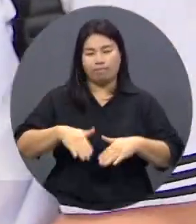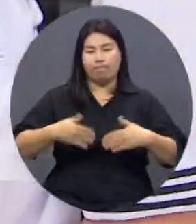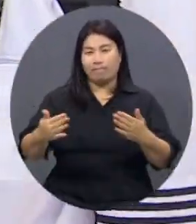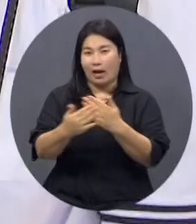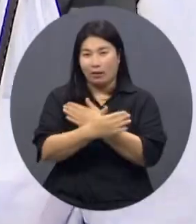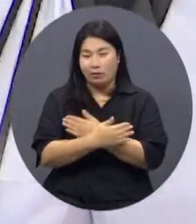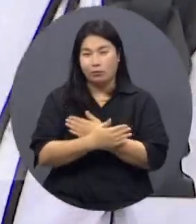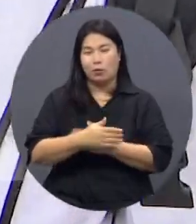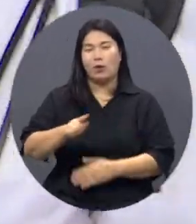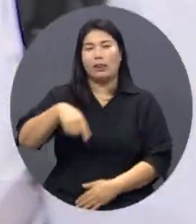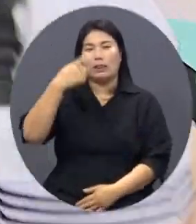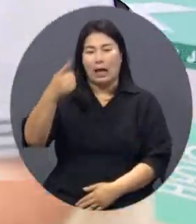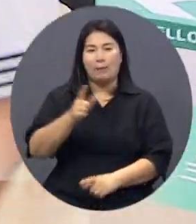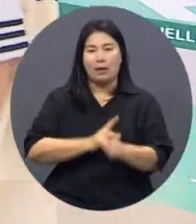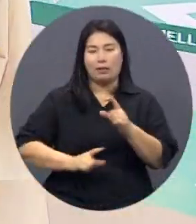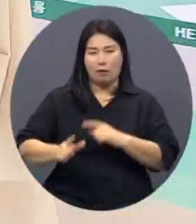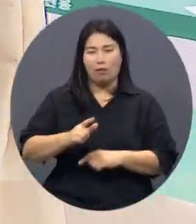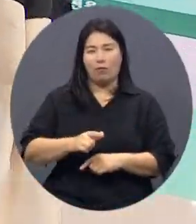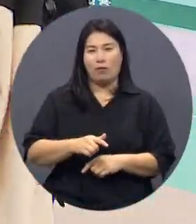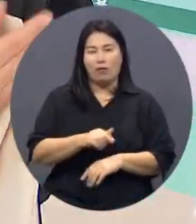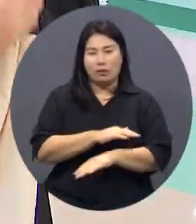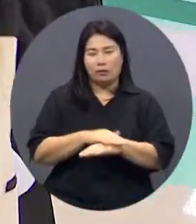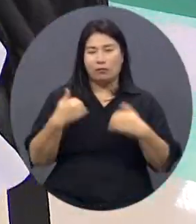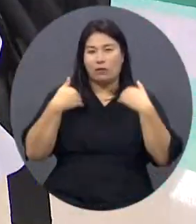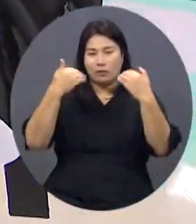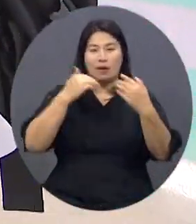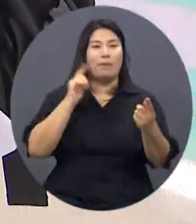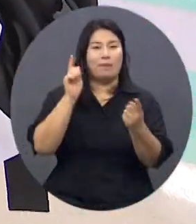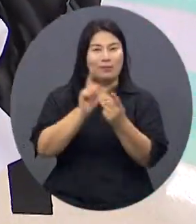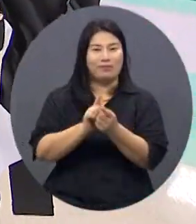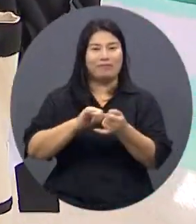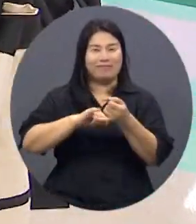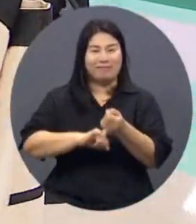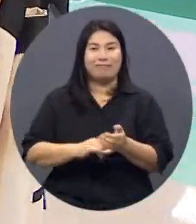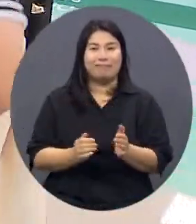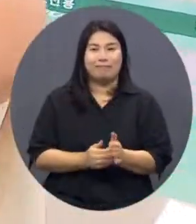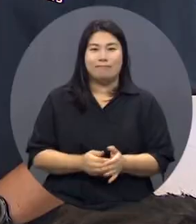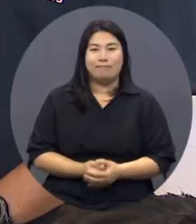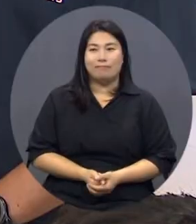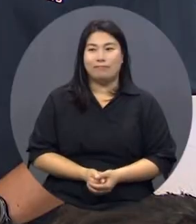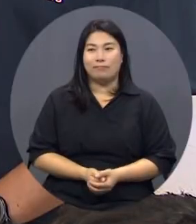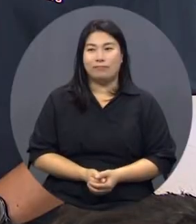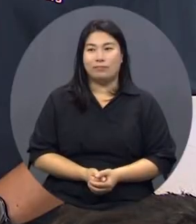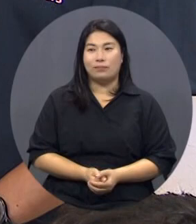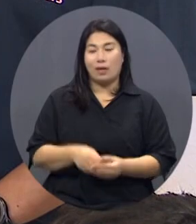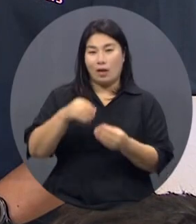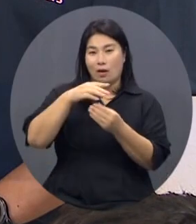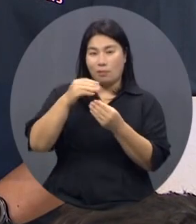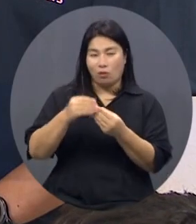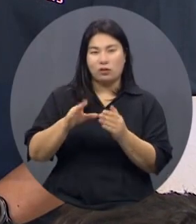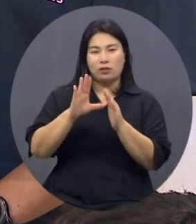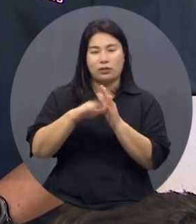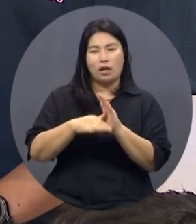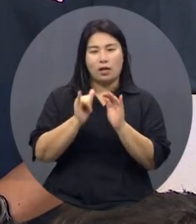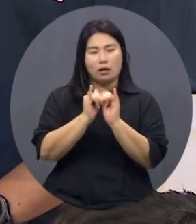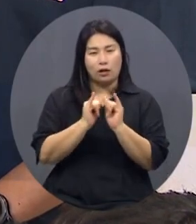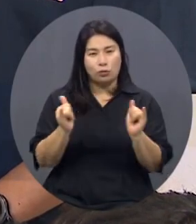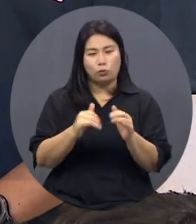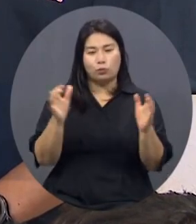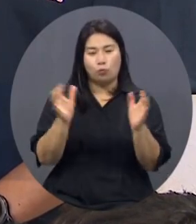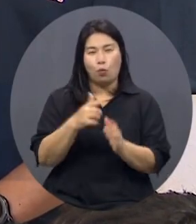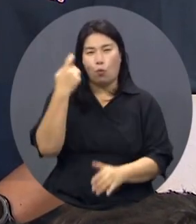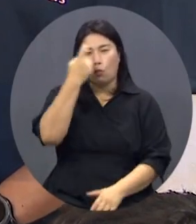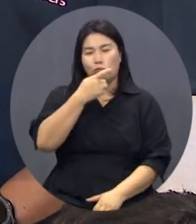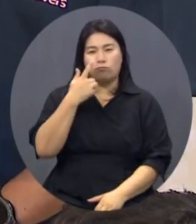안아주며 다음에는 더 의젓해진 모습으로 만날 것을 기약합니다. 명절 때 가족들도 모이고 부모님